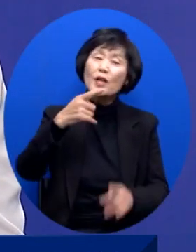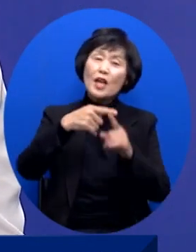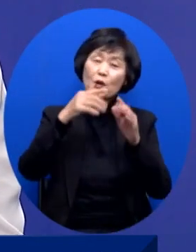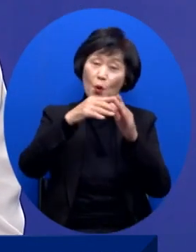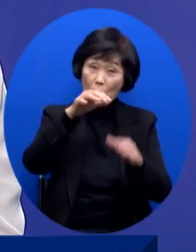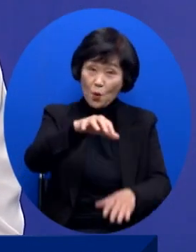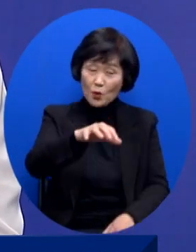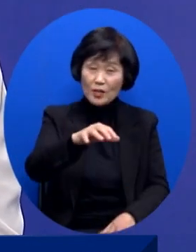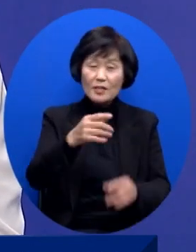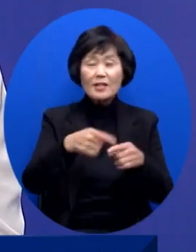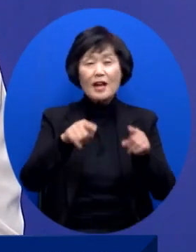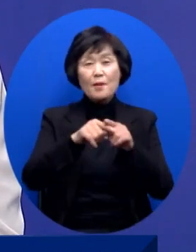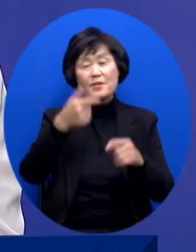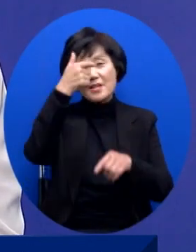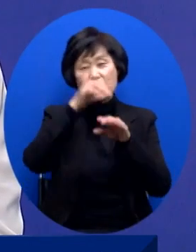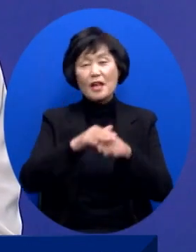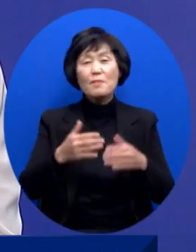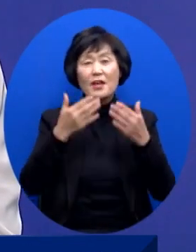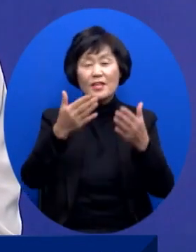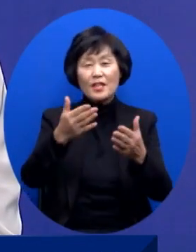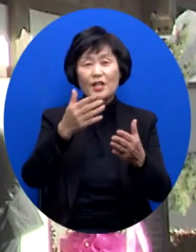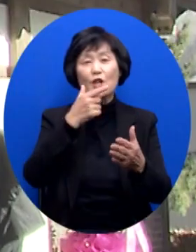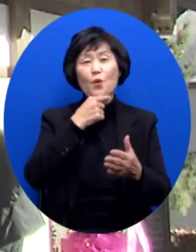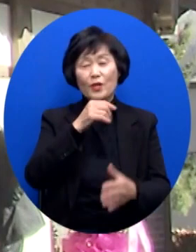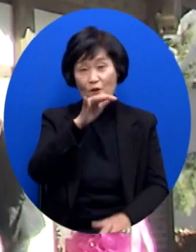기도했는데요. 최대진 기자가 전해드립니다.